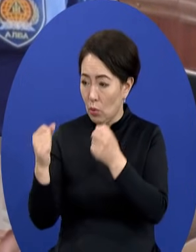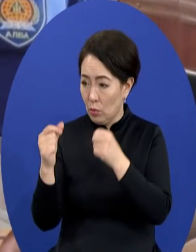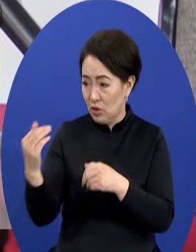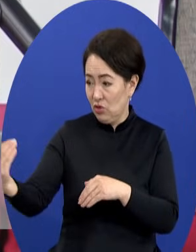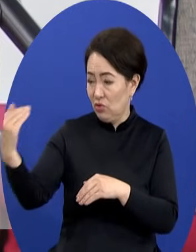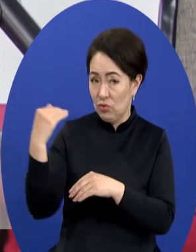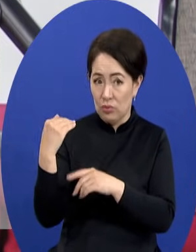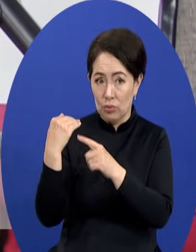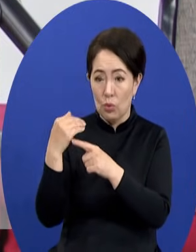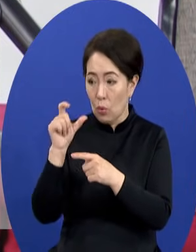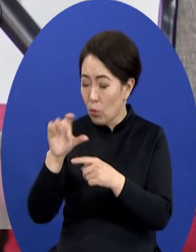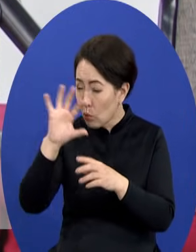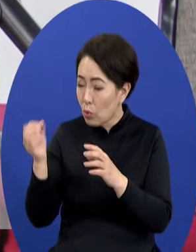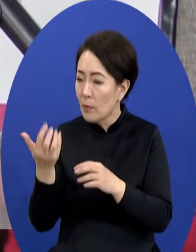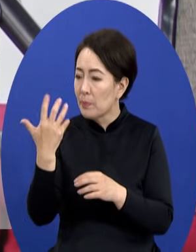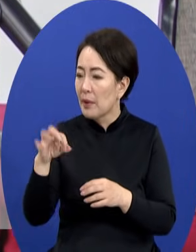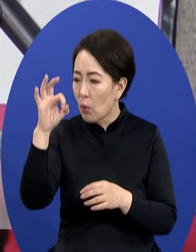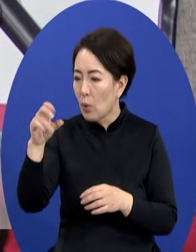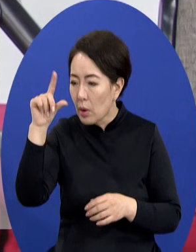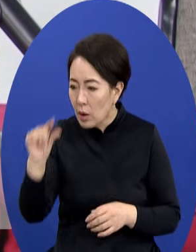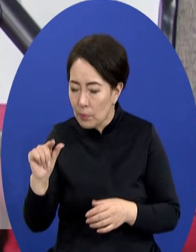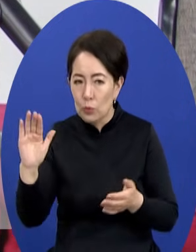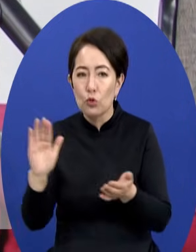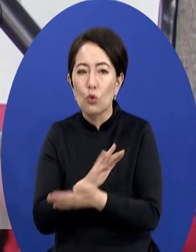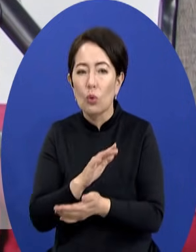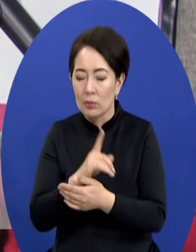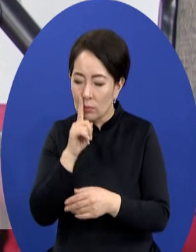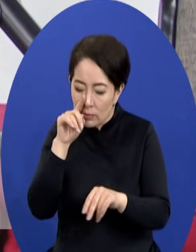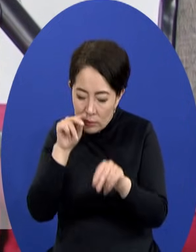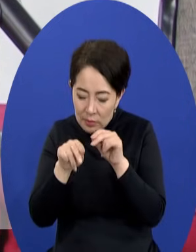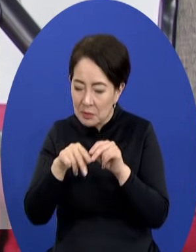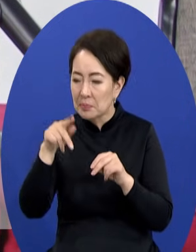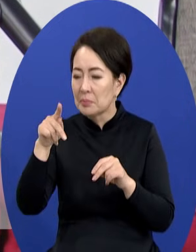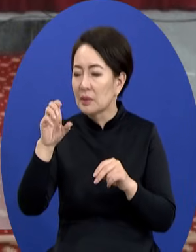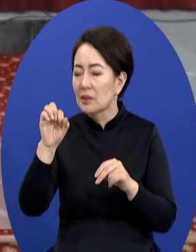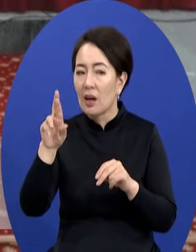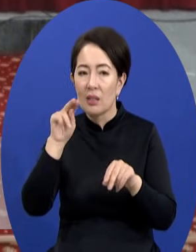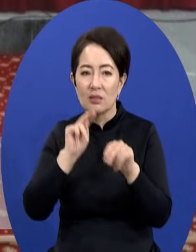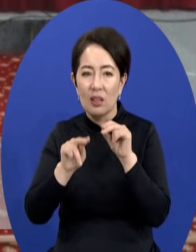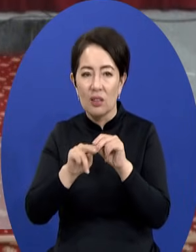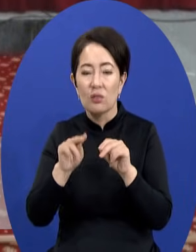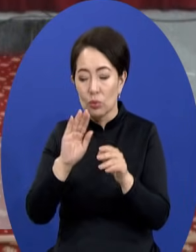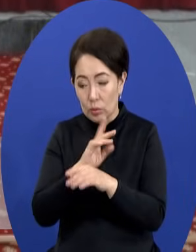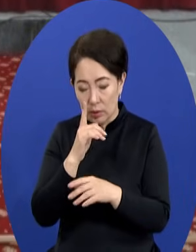иргэдийг бүгднгийн одоо 50% хөнгөлөлтөд төрөвчсөн онцлогийн шинжилгээнд бол хамруулж оруулж ирэх болно гэдгийг аль бисаар мэдгдэв.